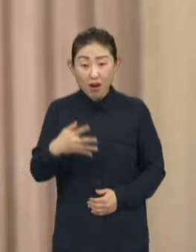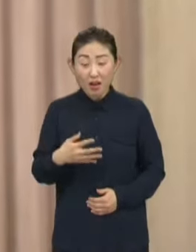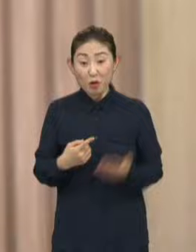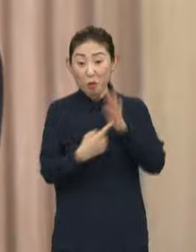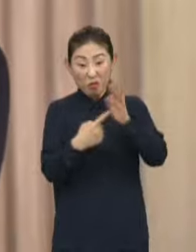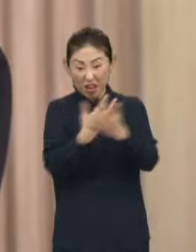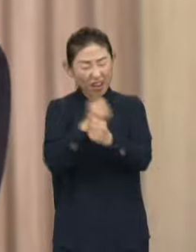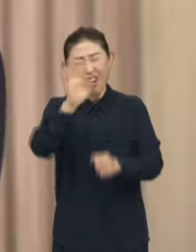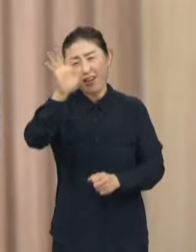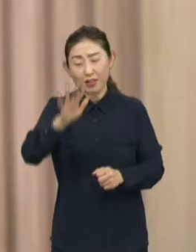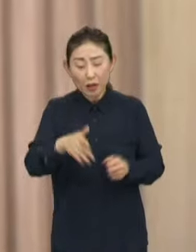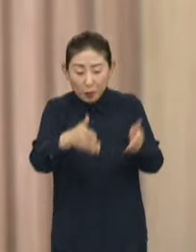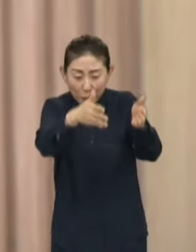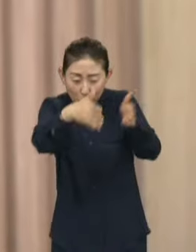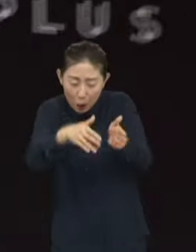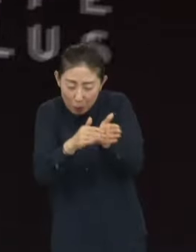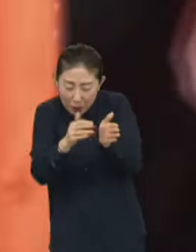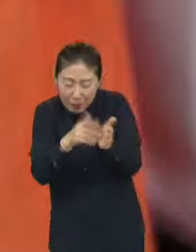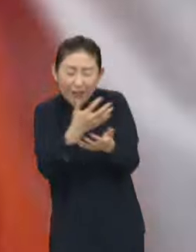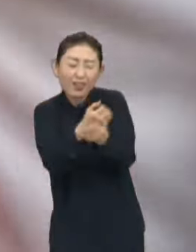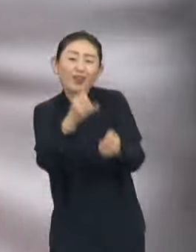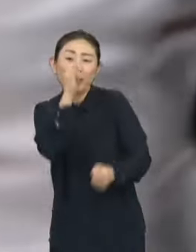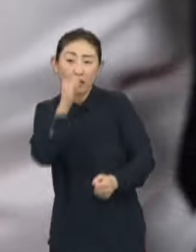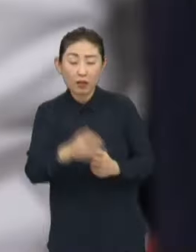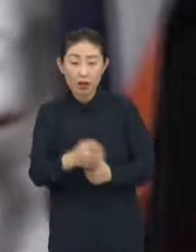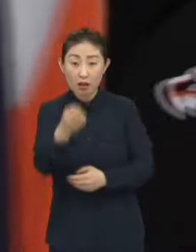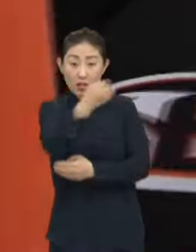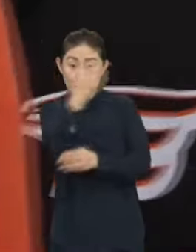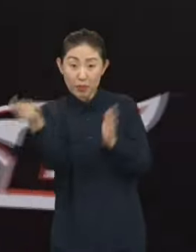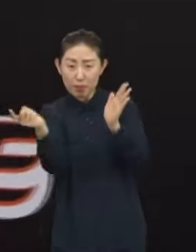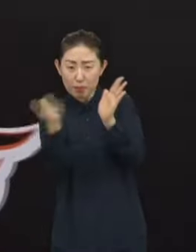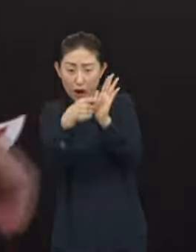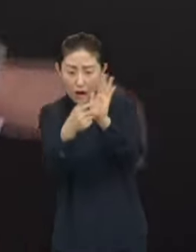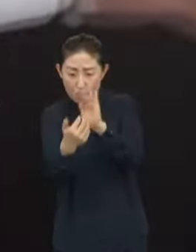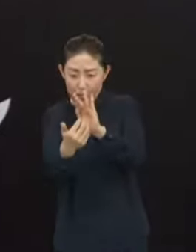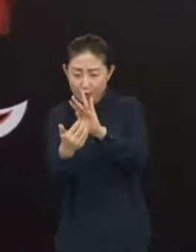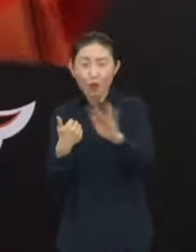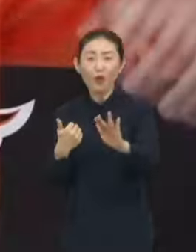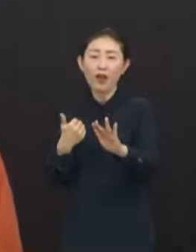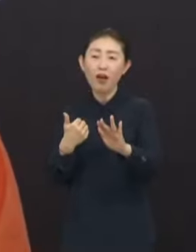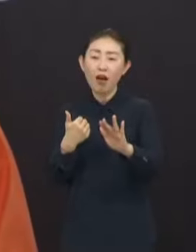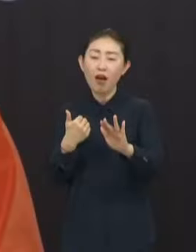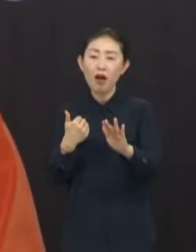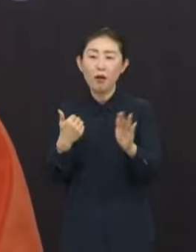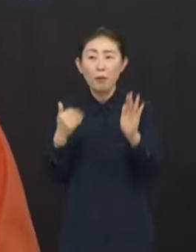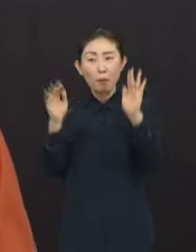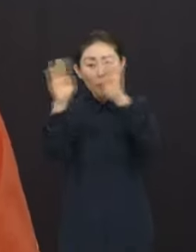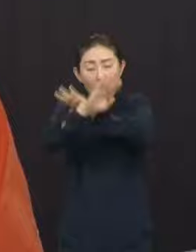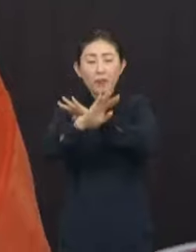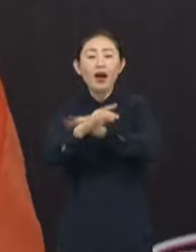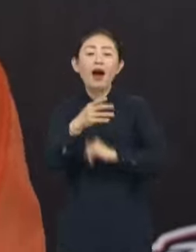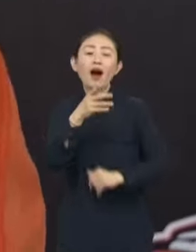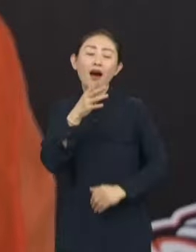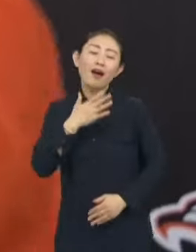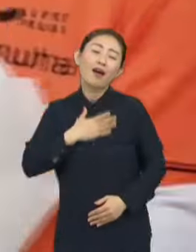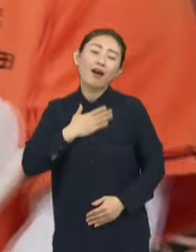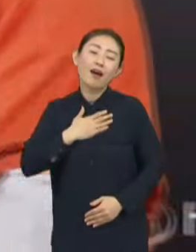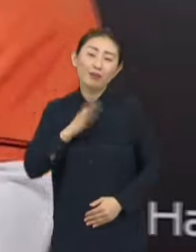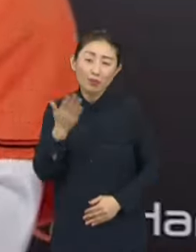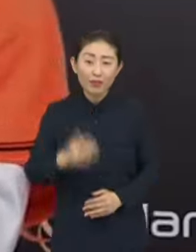하기 때문에 사실 기사 나기 하루 전에 저녁에 정도는 알았고요. 그 전에는 알지